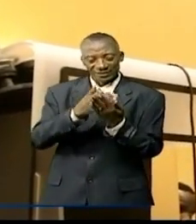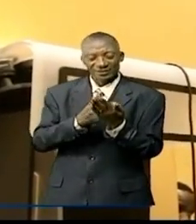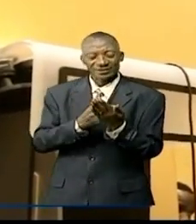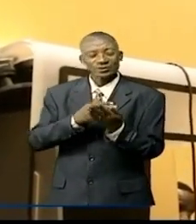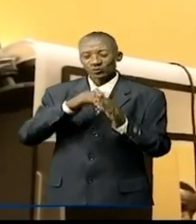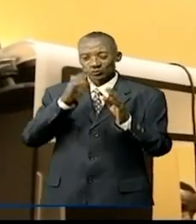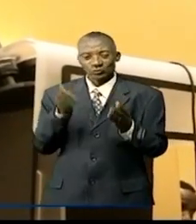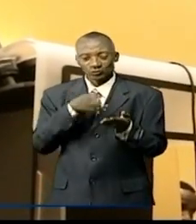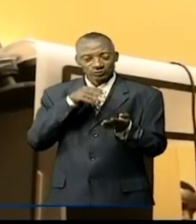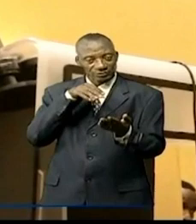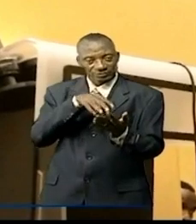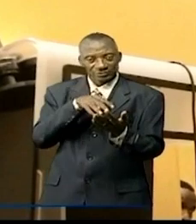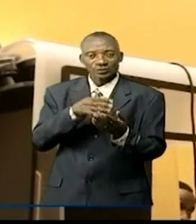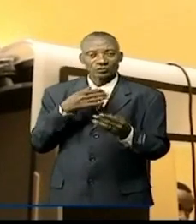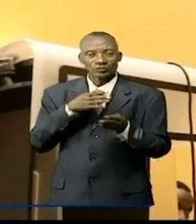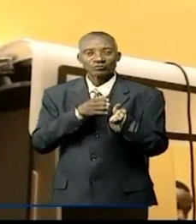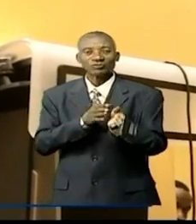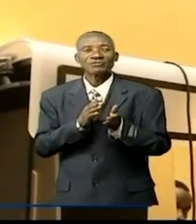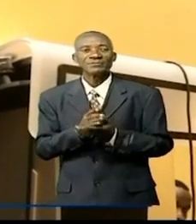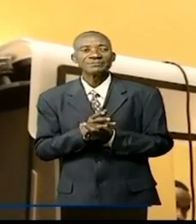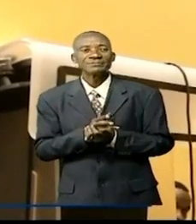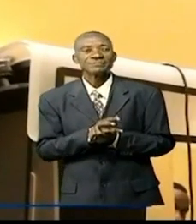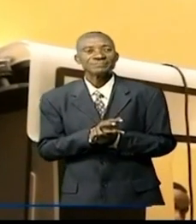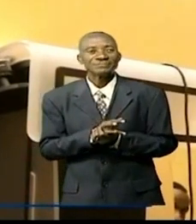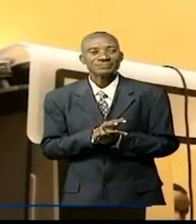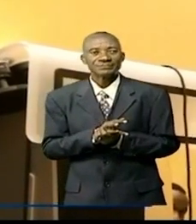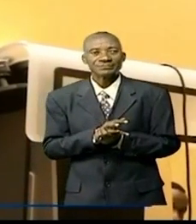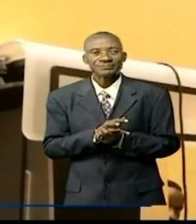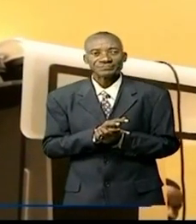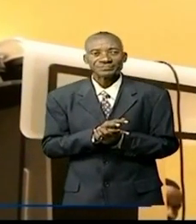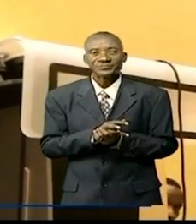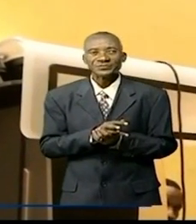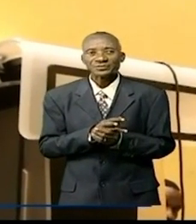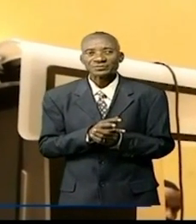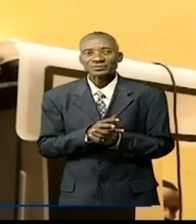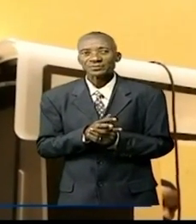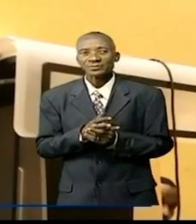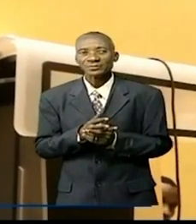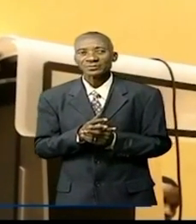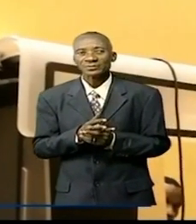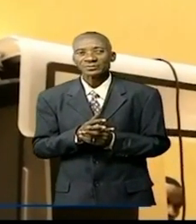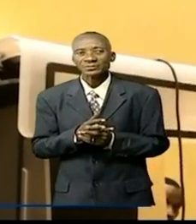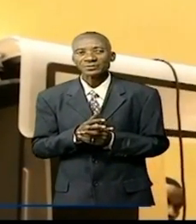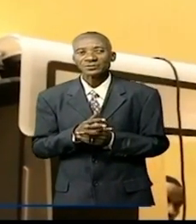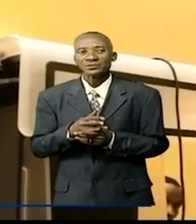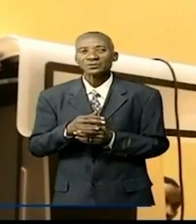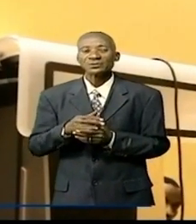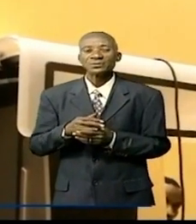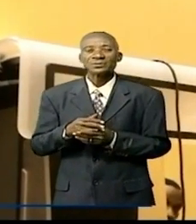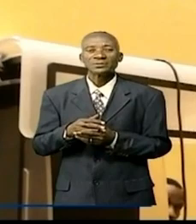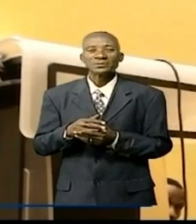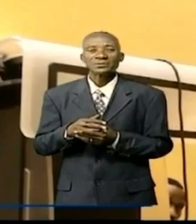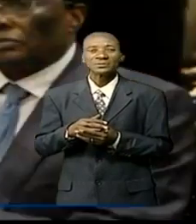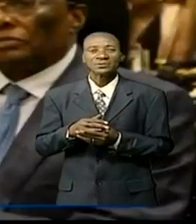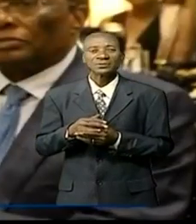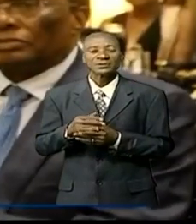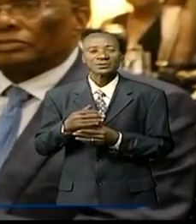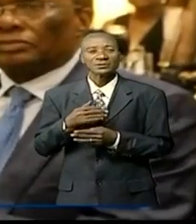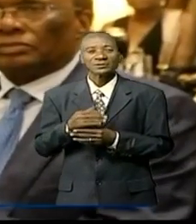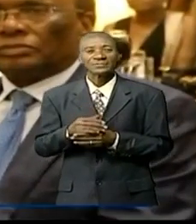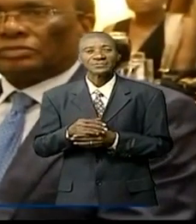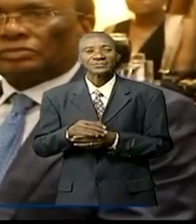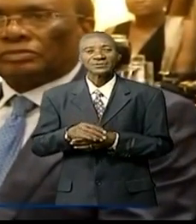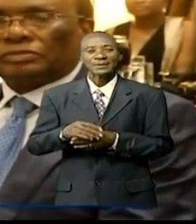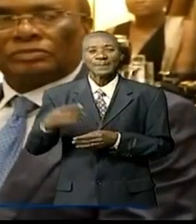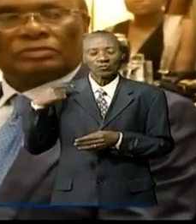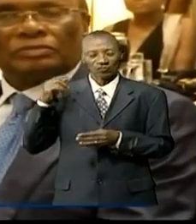en compte autant que possible les demandes de la profession. La gouverneure de